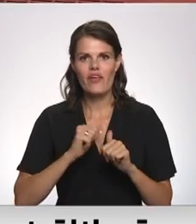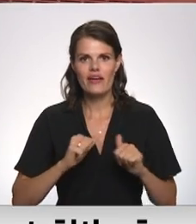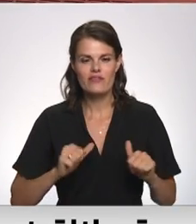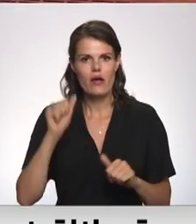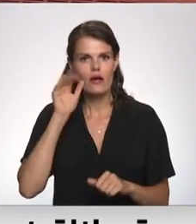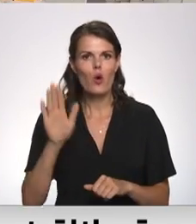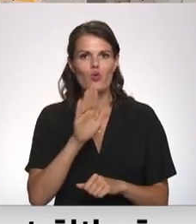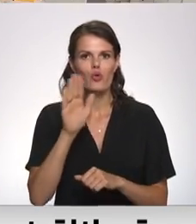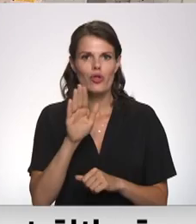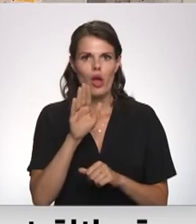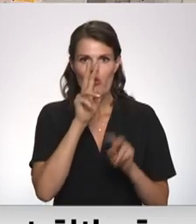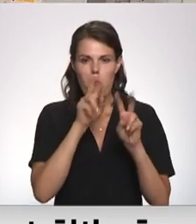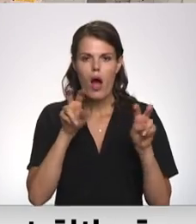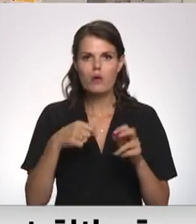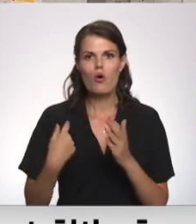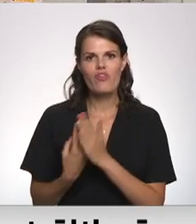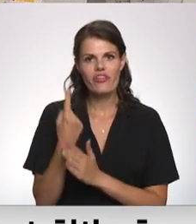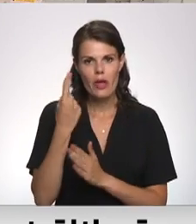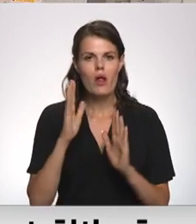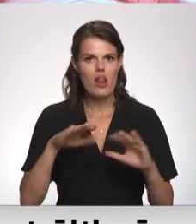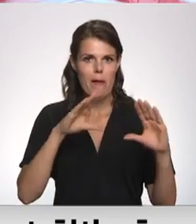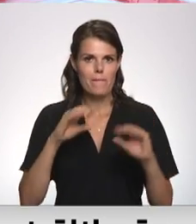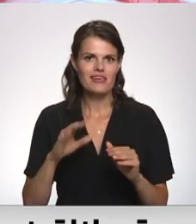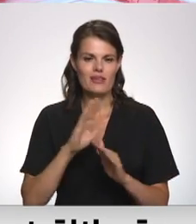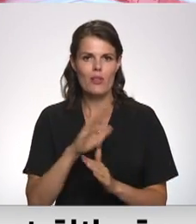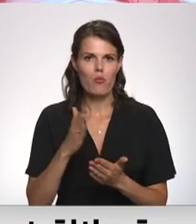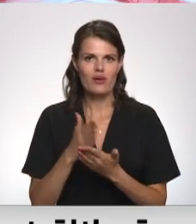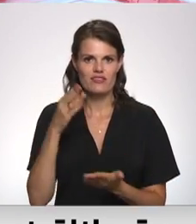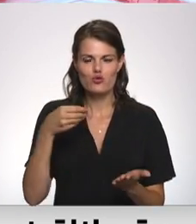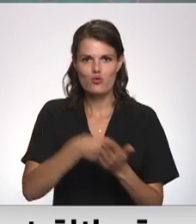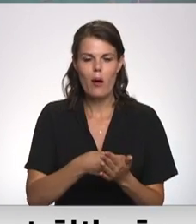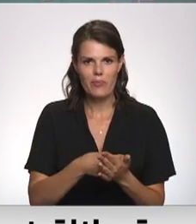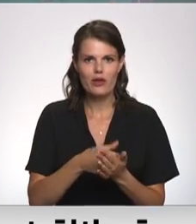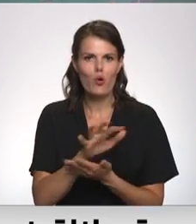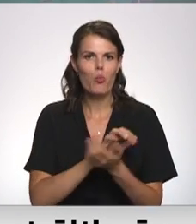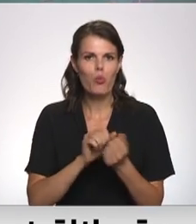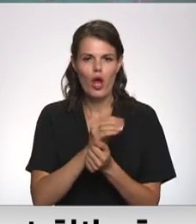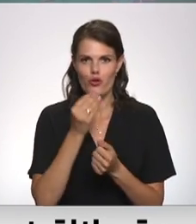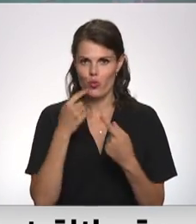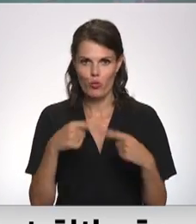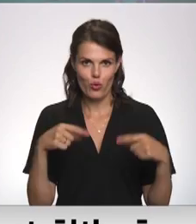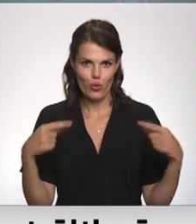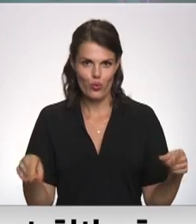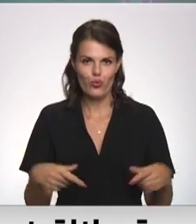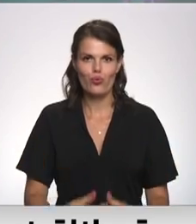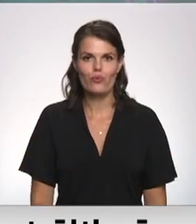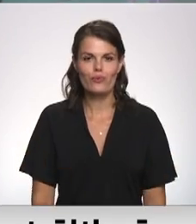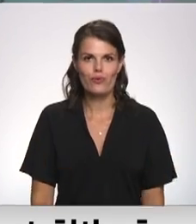regulāras temperatūras pārbaudes, lai pēc iespējas mazinātu risku iegādāties bojātu produkciju. Uldis Birziņš, Ivars Žepickis, Latvijas televīzija.